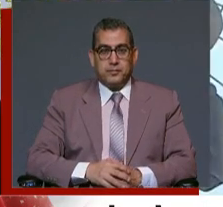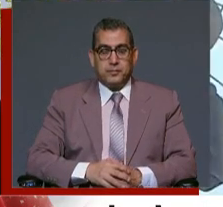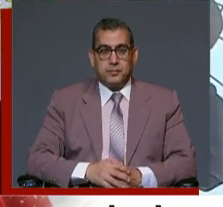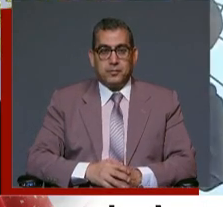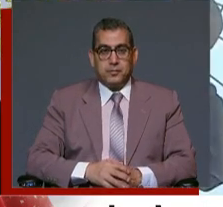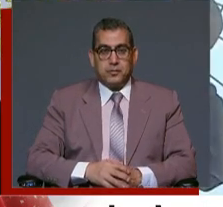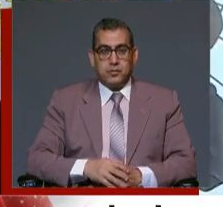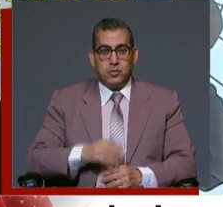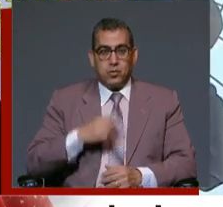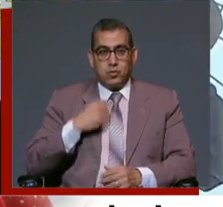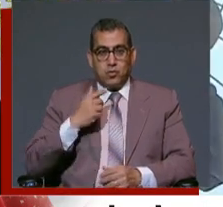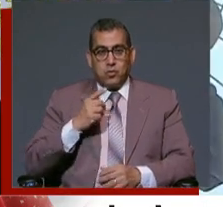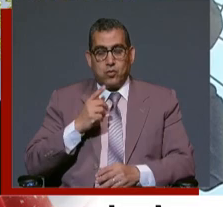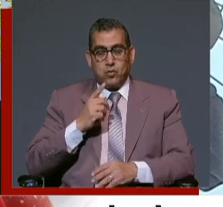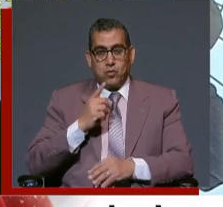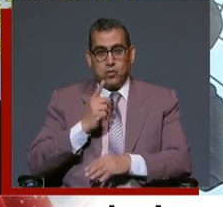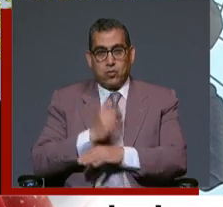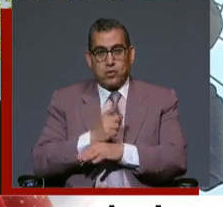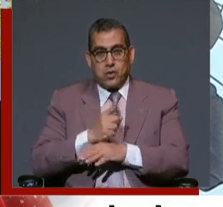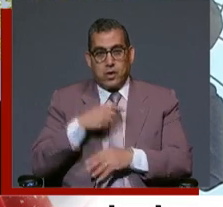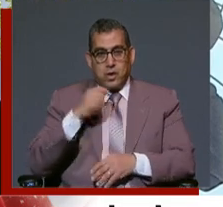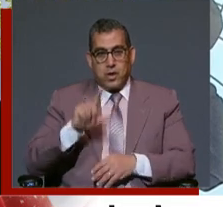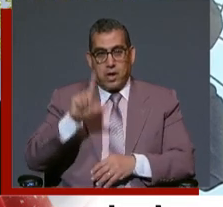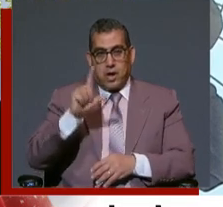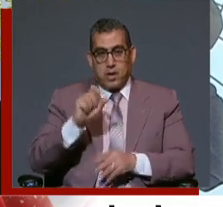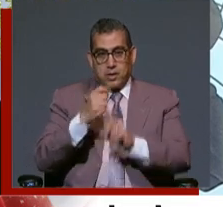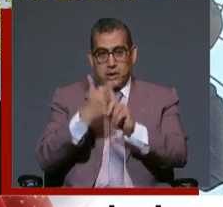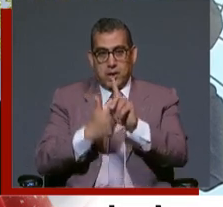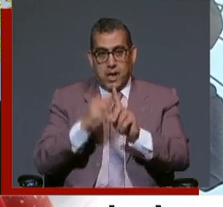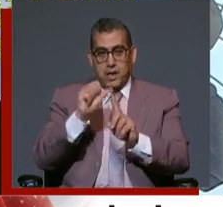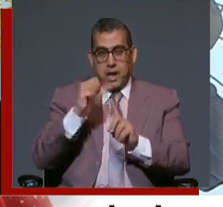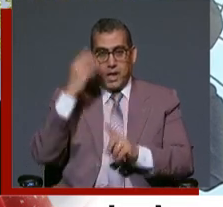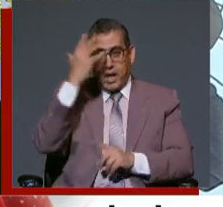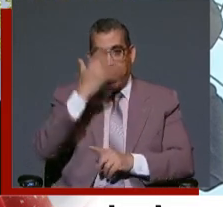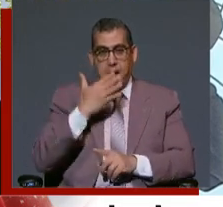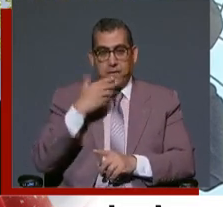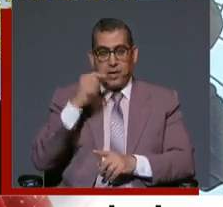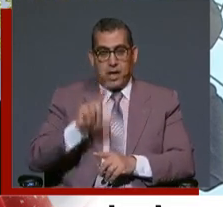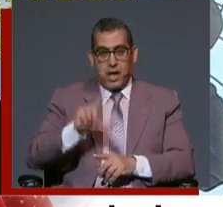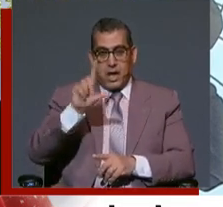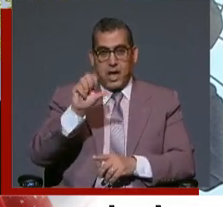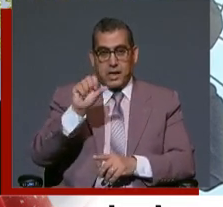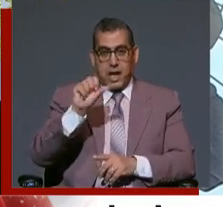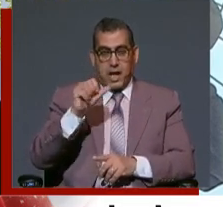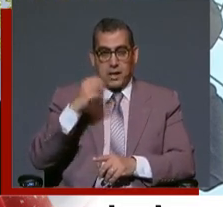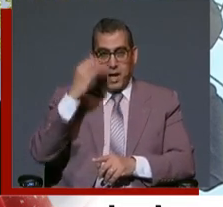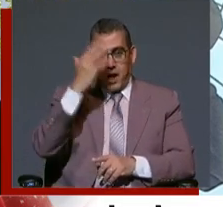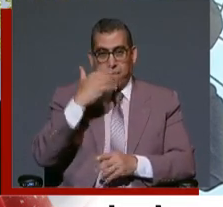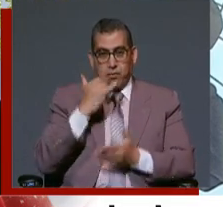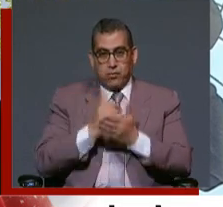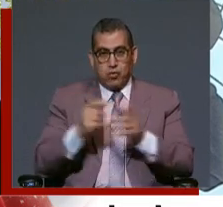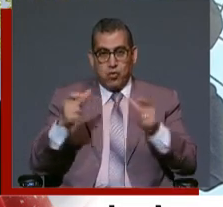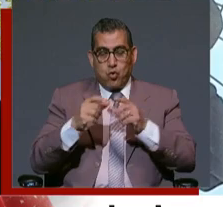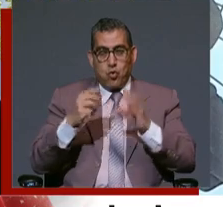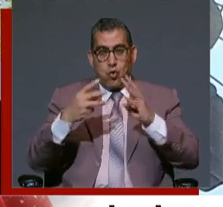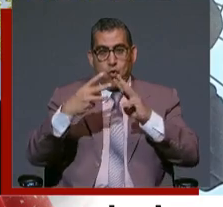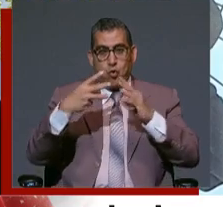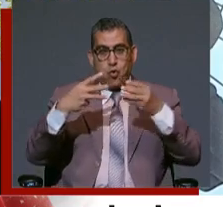السيد رئيس مفوضية الاتحاد الأفريقي ورئيس اتحاد جزر القمر.